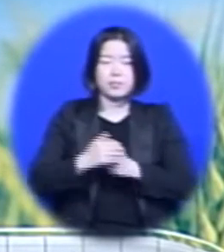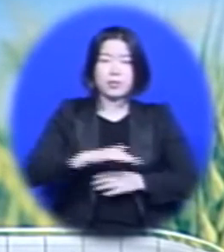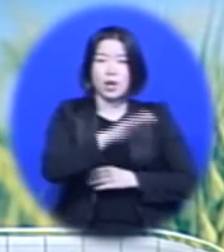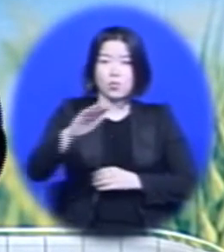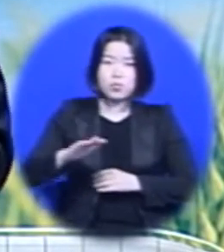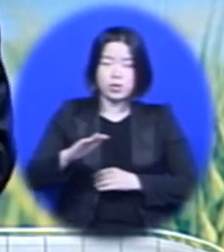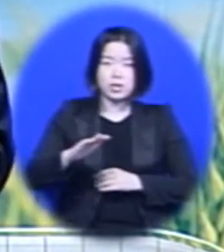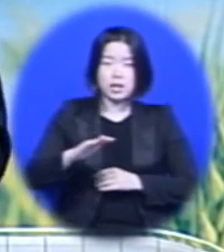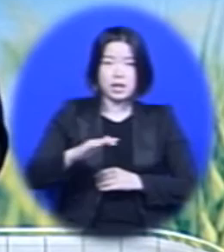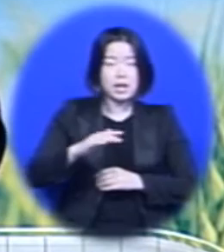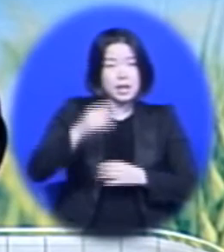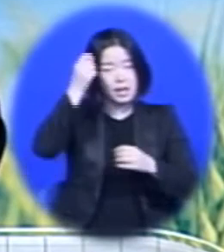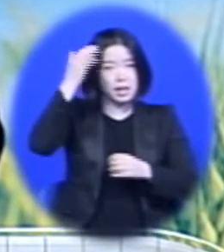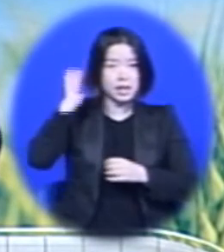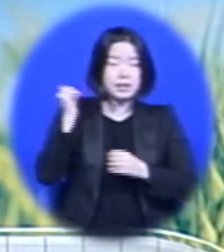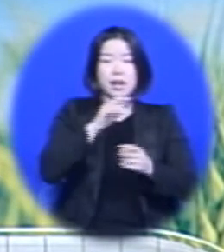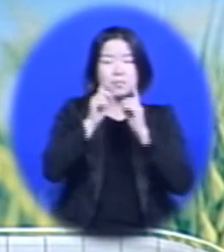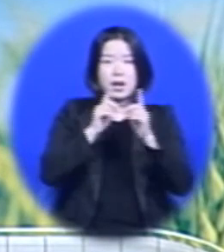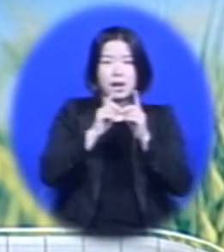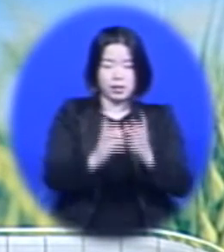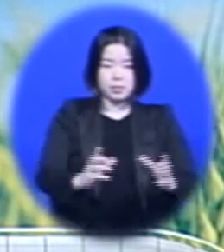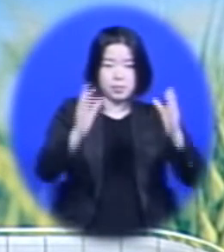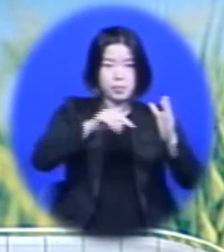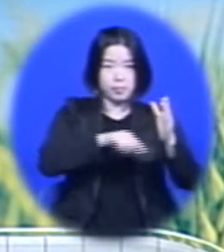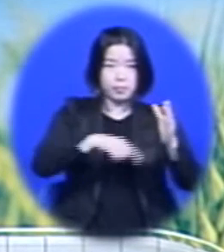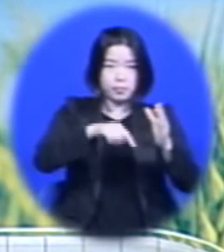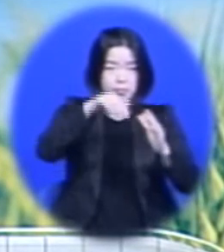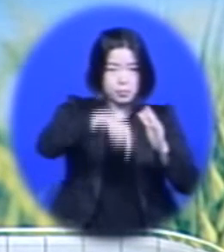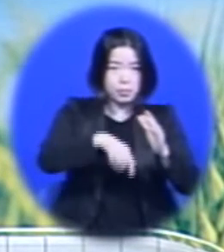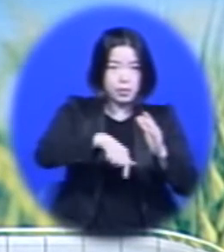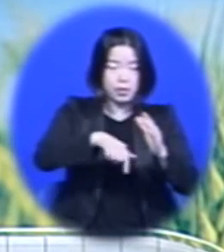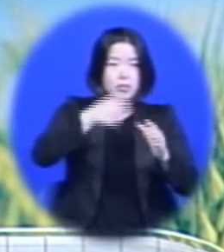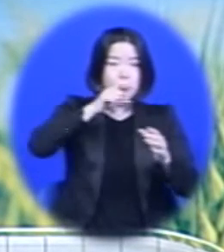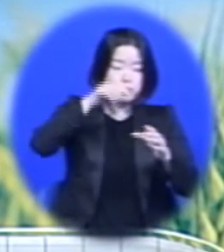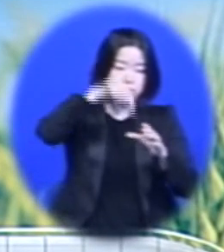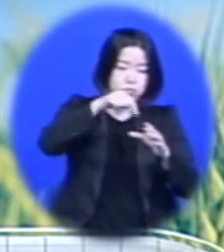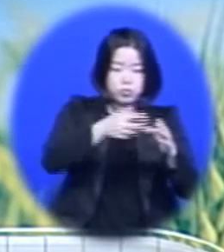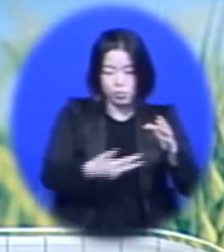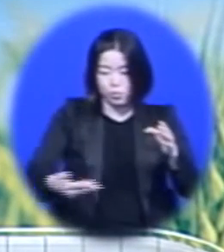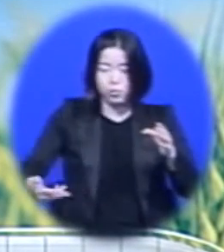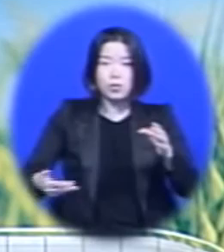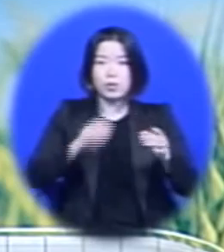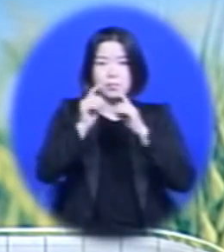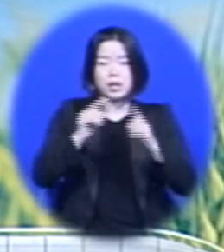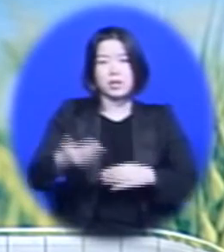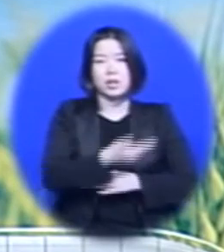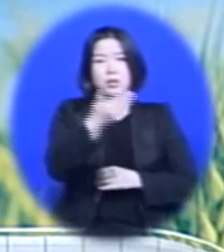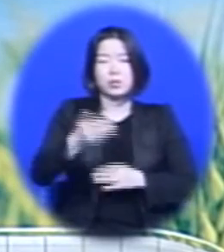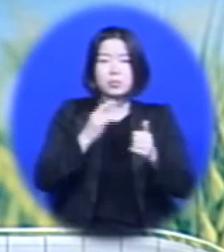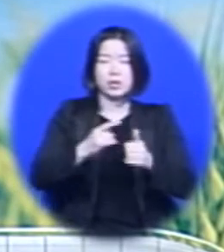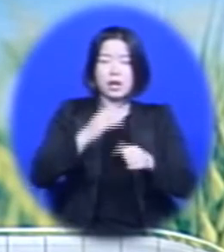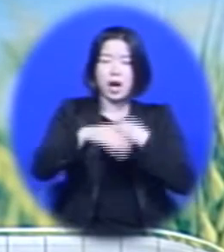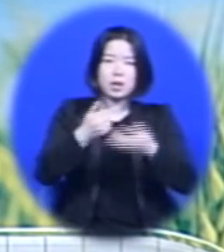우리나라 속담에 밑빠진 독에 물 붓기라는 말이 있는데 저는 이 말씀이 성도들에게는 너무나 놀라운